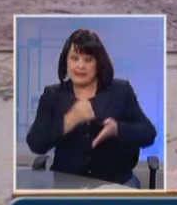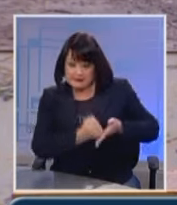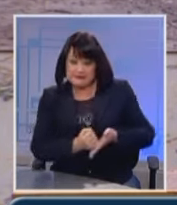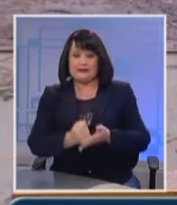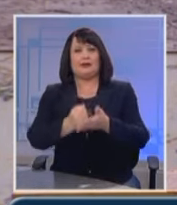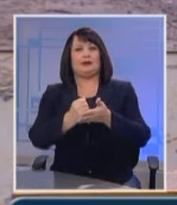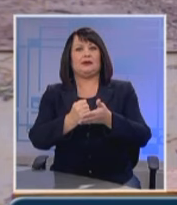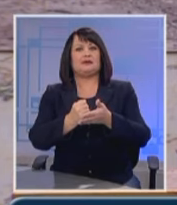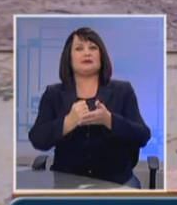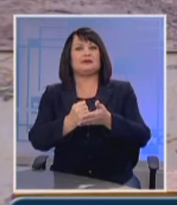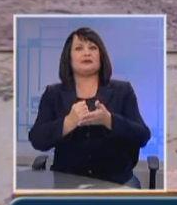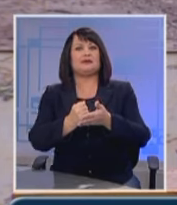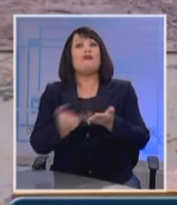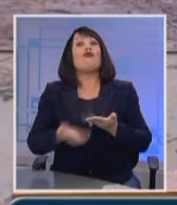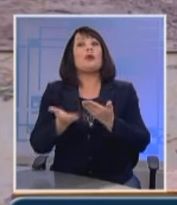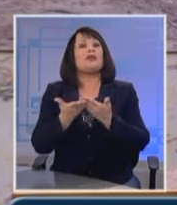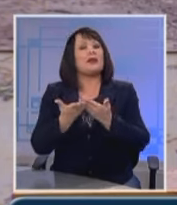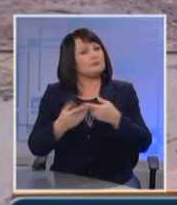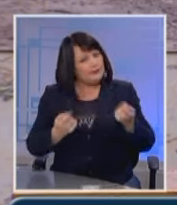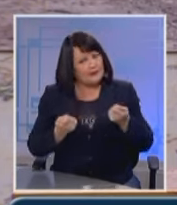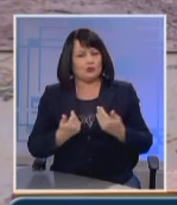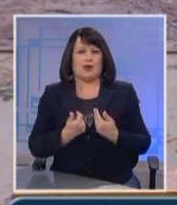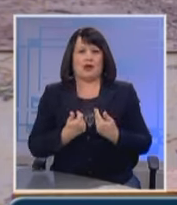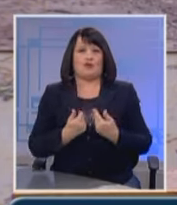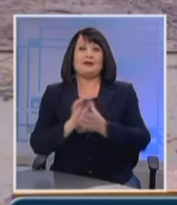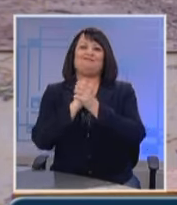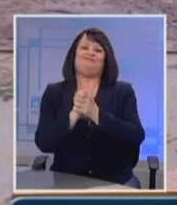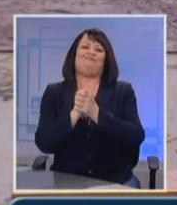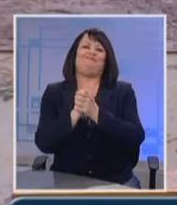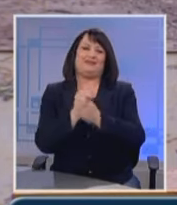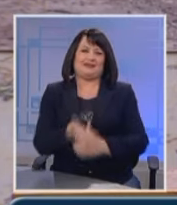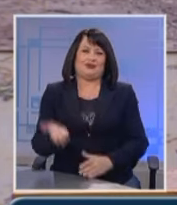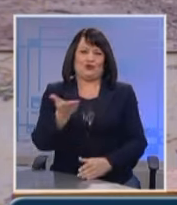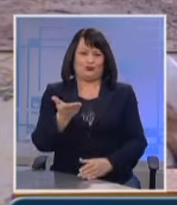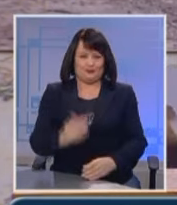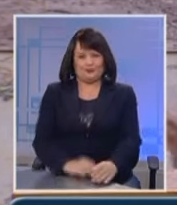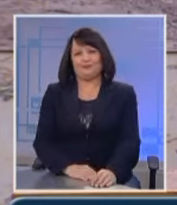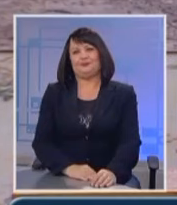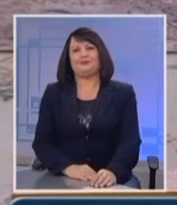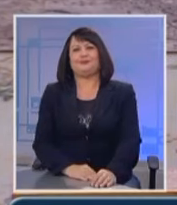στήριξη και την αρρωγή της. Και πάλι συγχαρητήρια σε όλους.